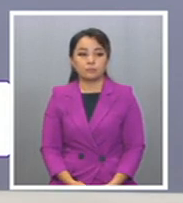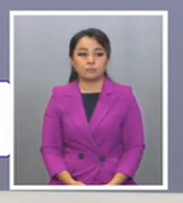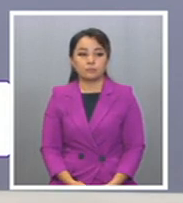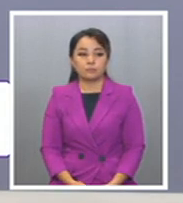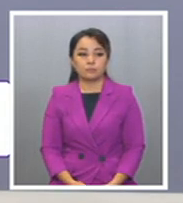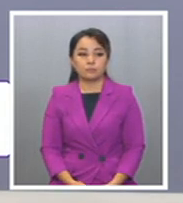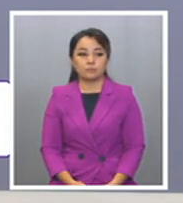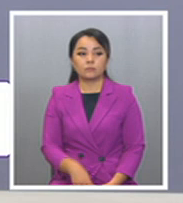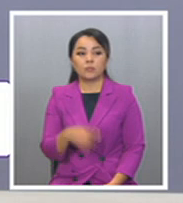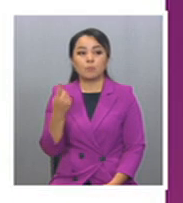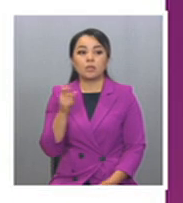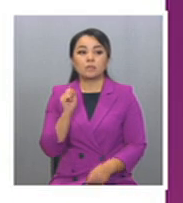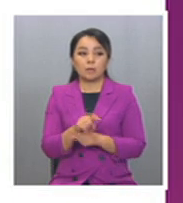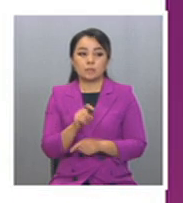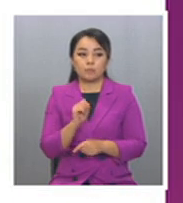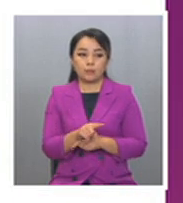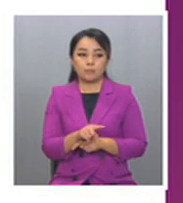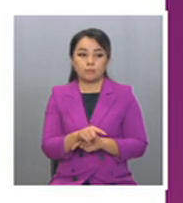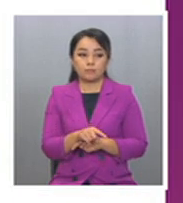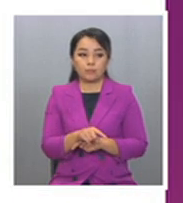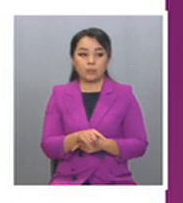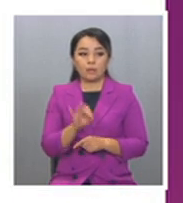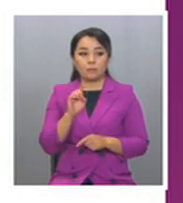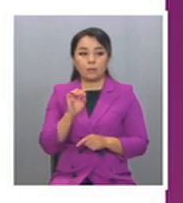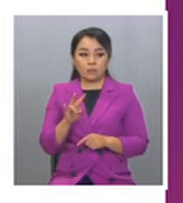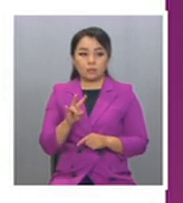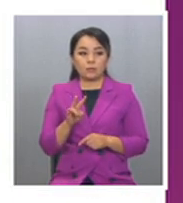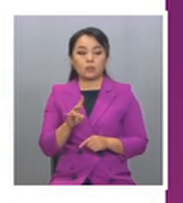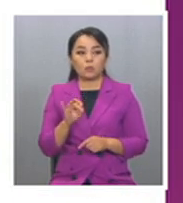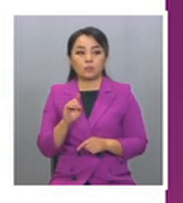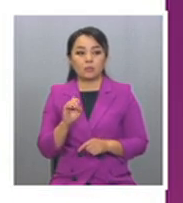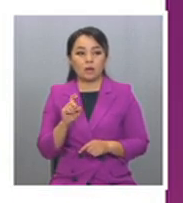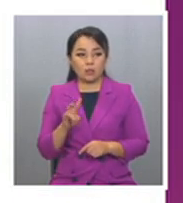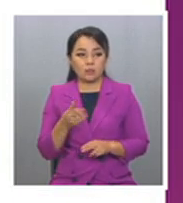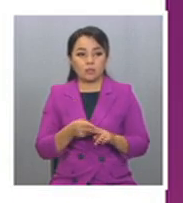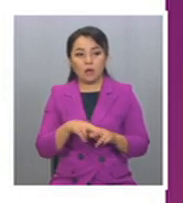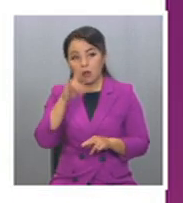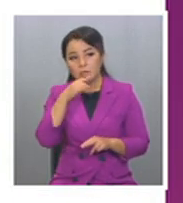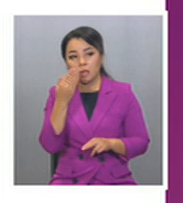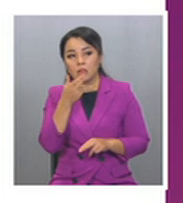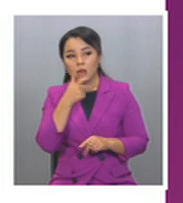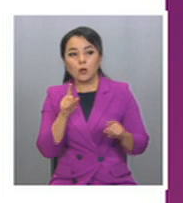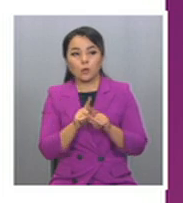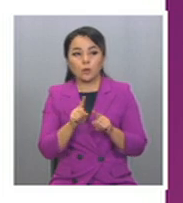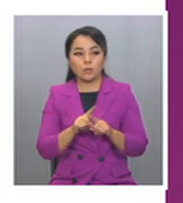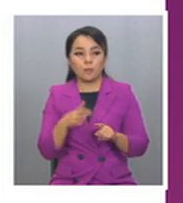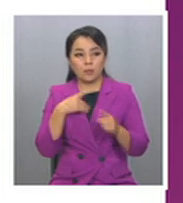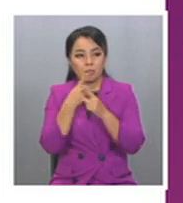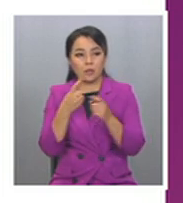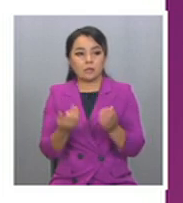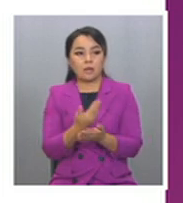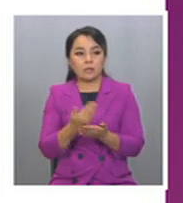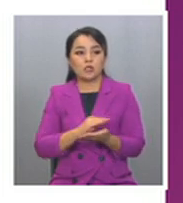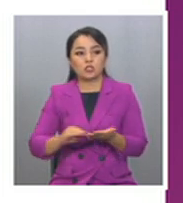аударайық. Бірінші тапсырма. Ибн Рузбиханның қазақтардың этнографиясы жайлы сипаттамаларын